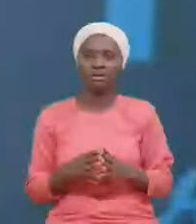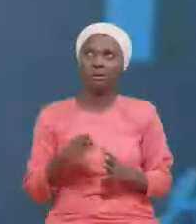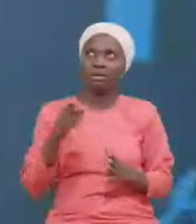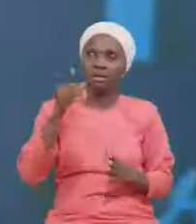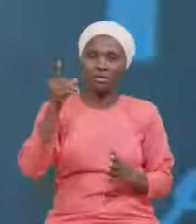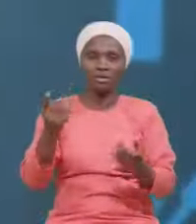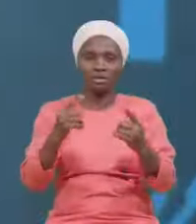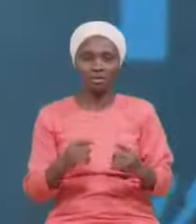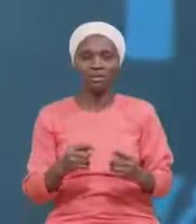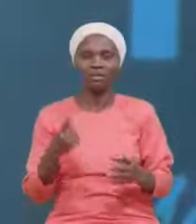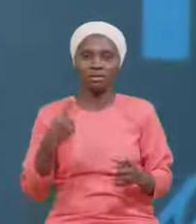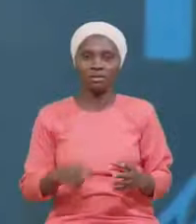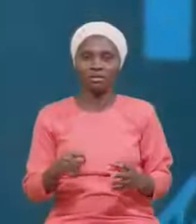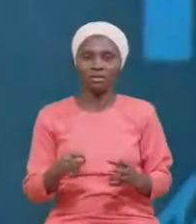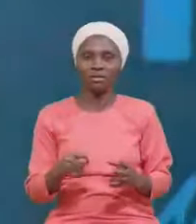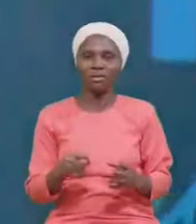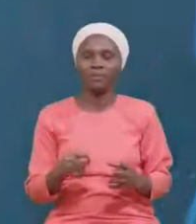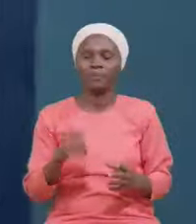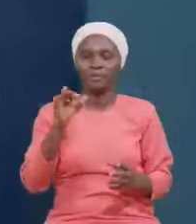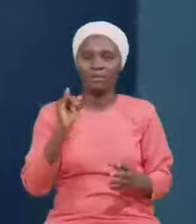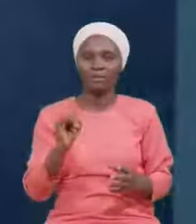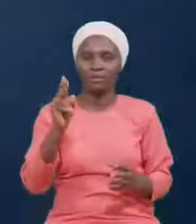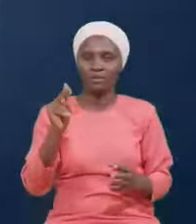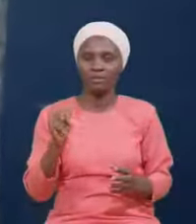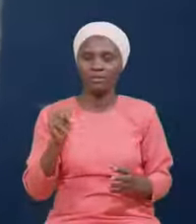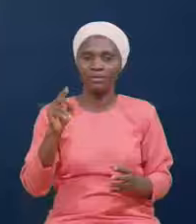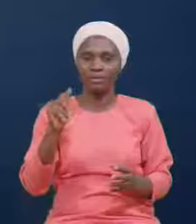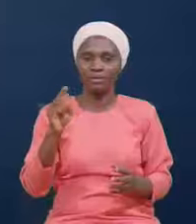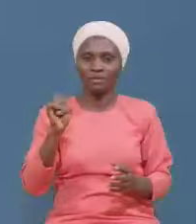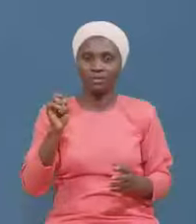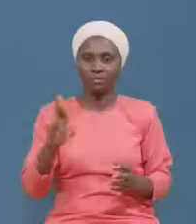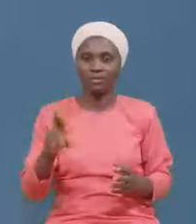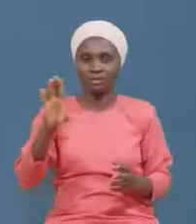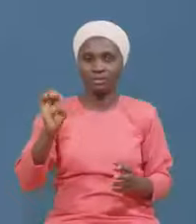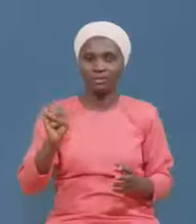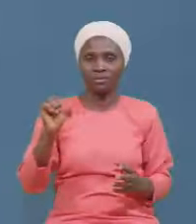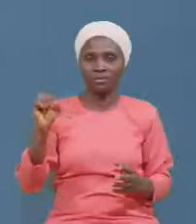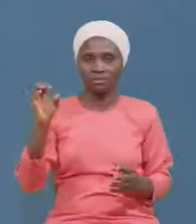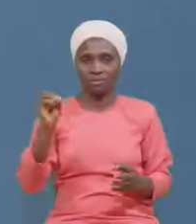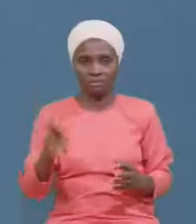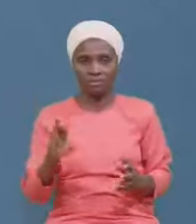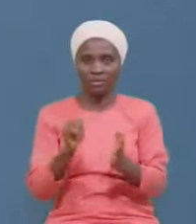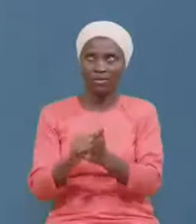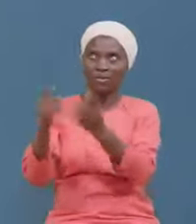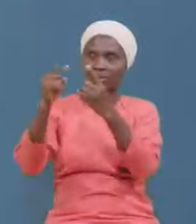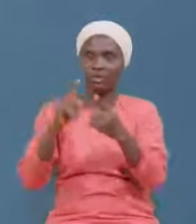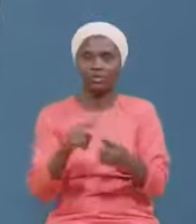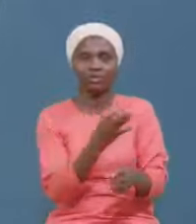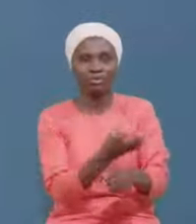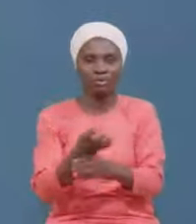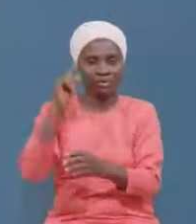comes the intercessor. అప్పుడు మన విజ్ఞాపనకర్త వచ్చాడు. That came to plead for us. ఆయన మన